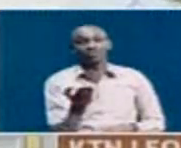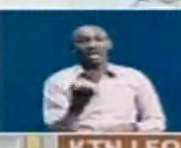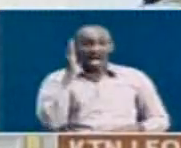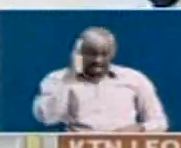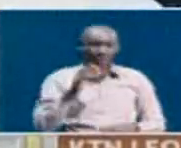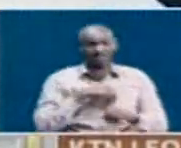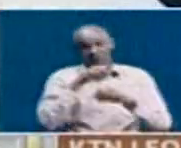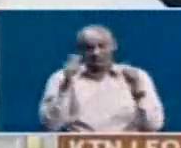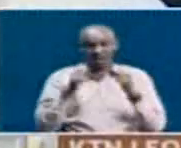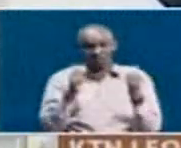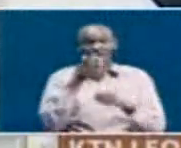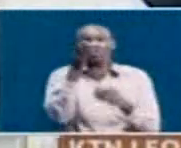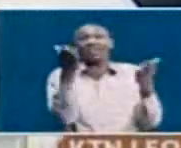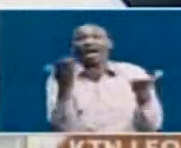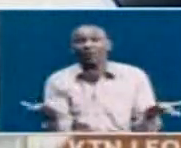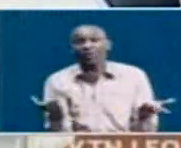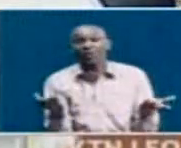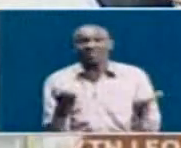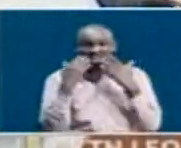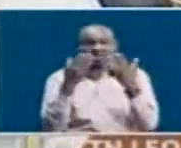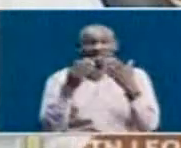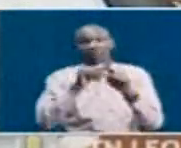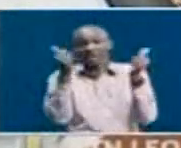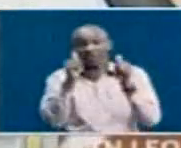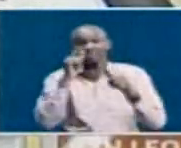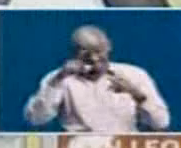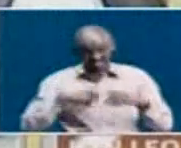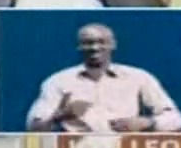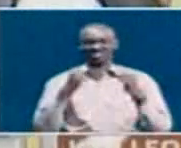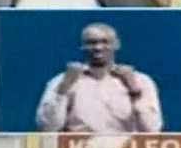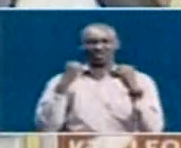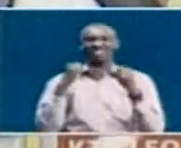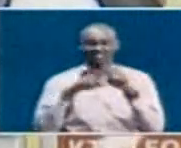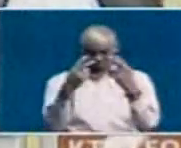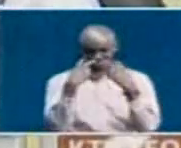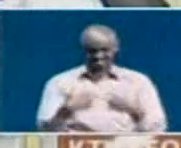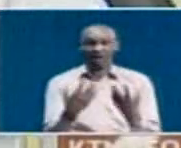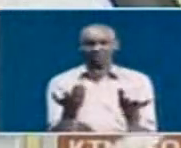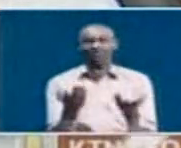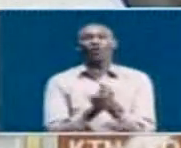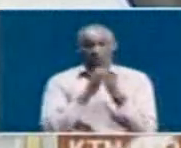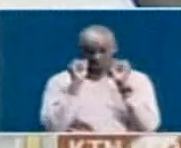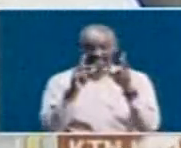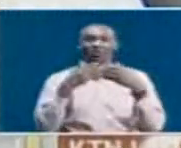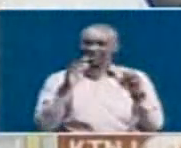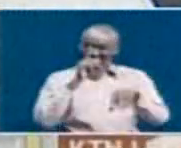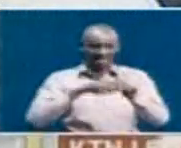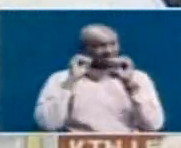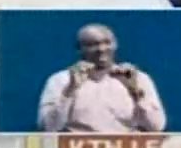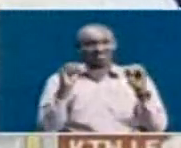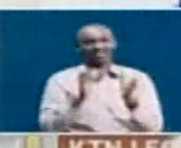Sijambo, sina neno. Na wewe je huko? Ah, nashukuru mzima, ngangari kama unavyoniona. Naam, basi bila kupoteza muda